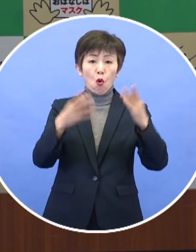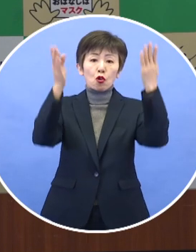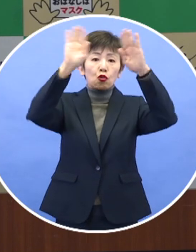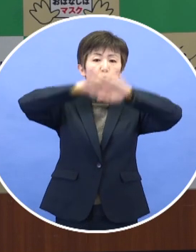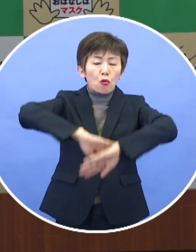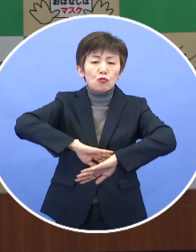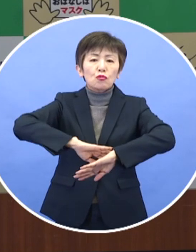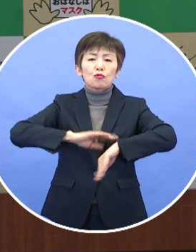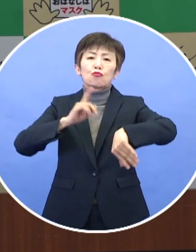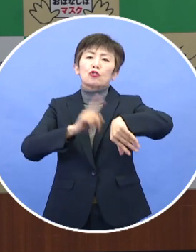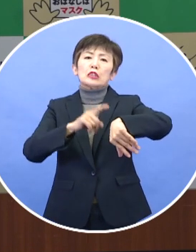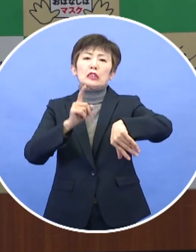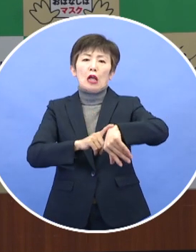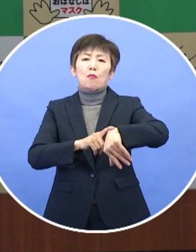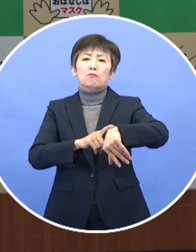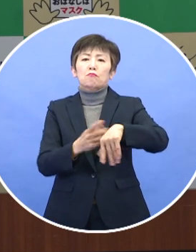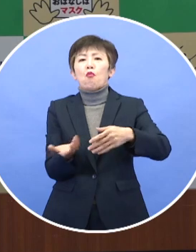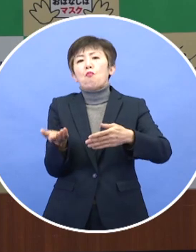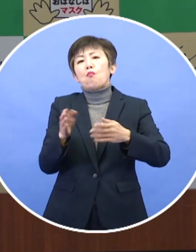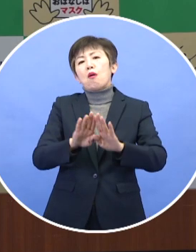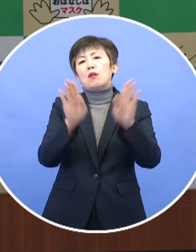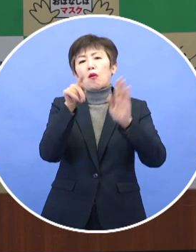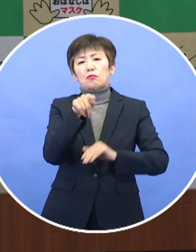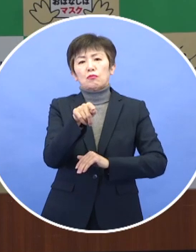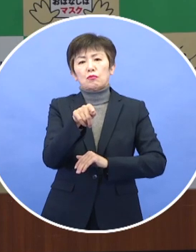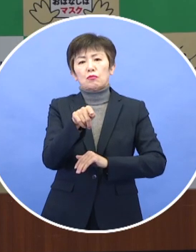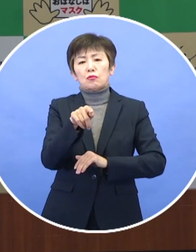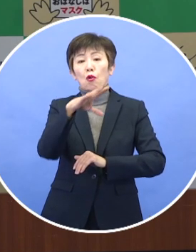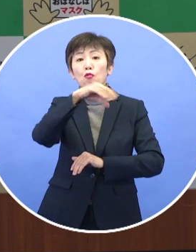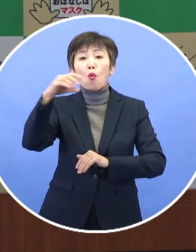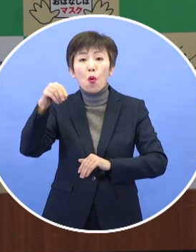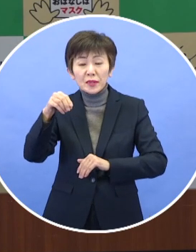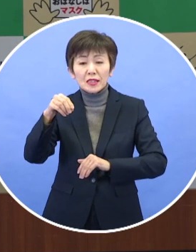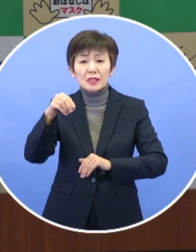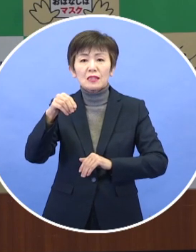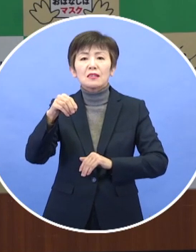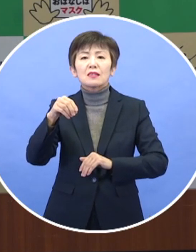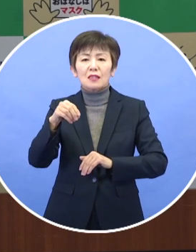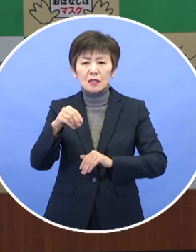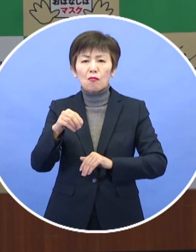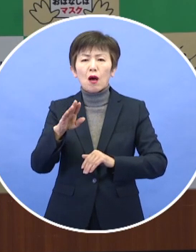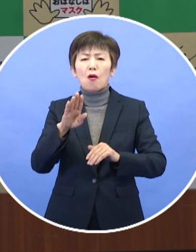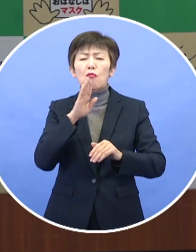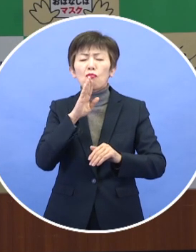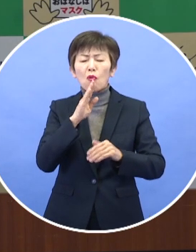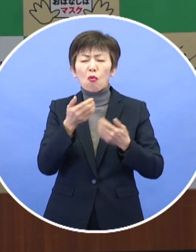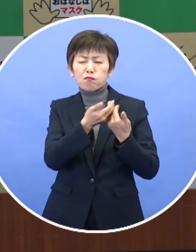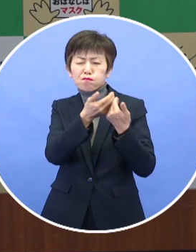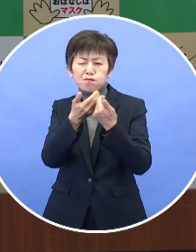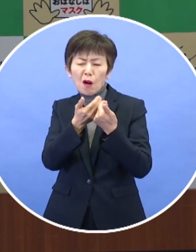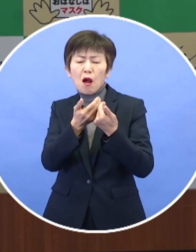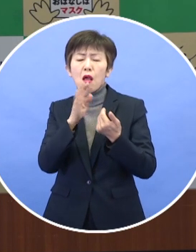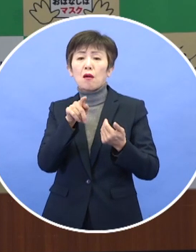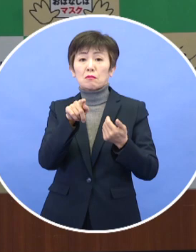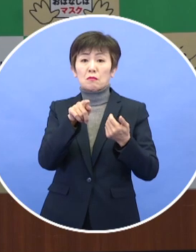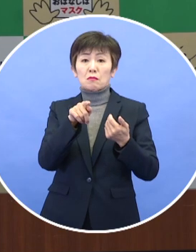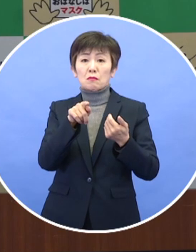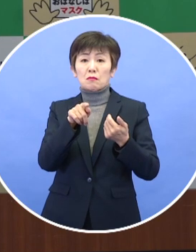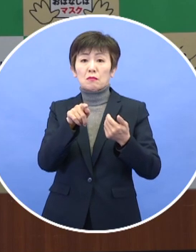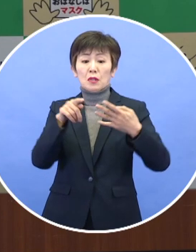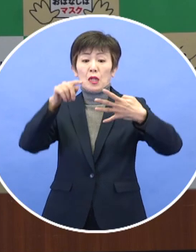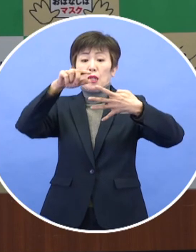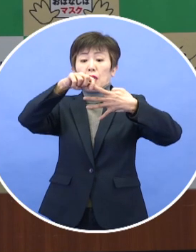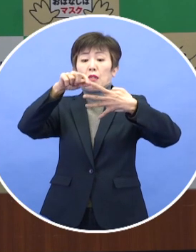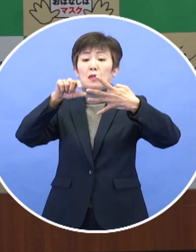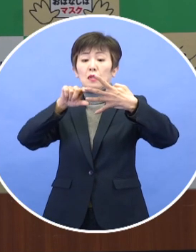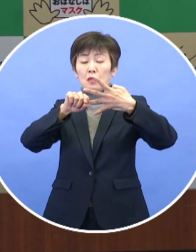第3土曜日、まあ、土曜日がですね、非常に人気が高い、そういうことで今溢れそうになりますので、第1、第3土曜